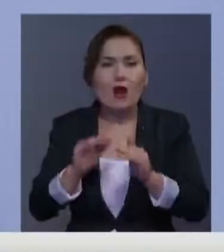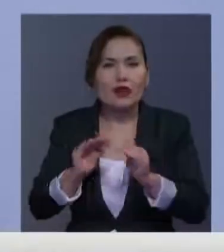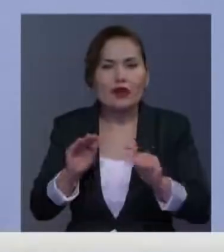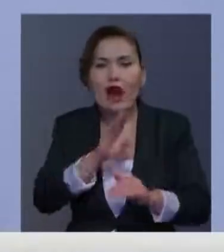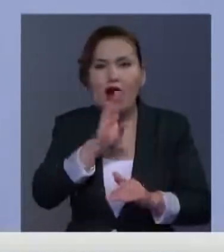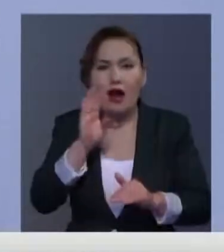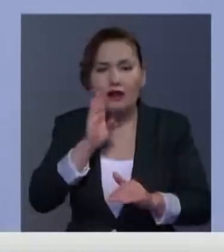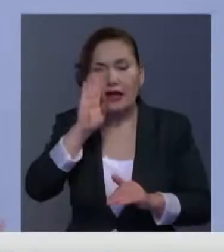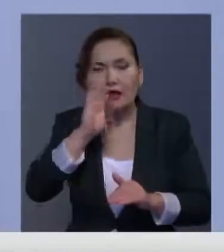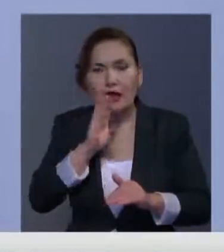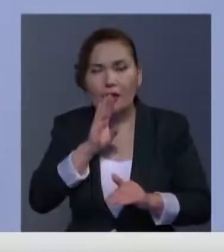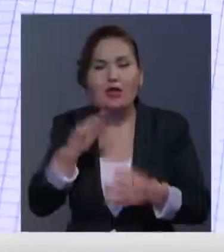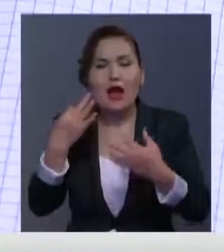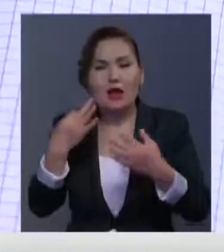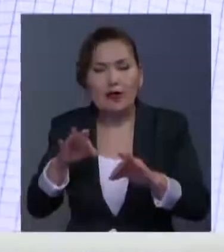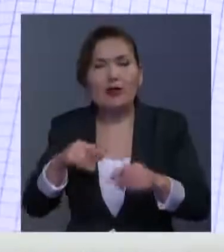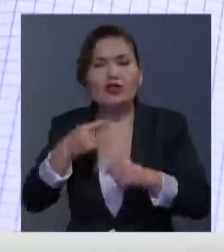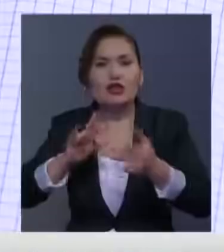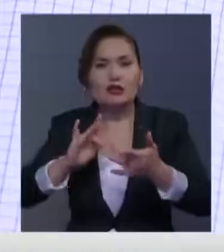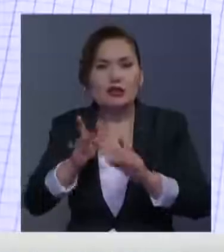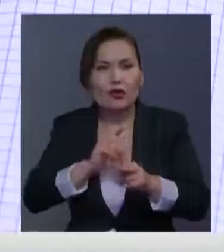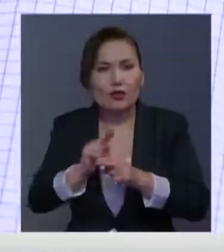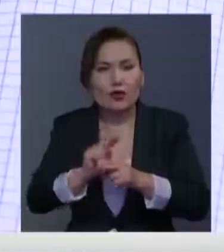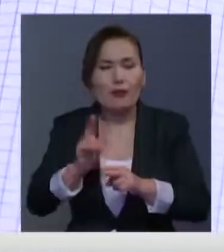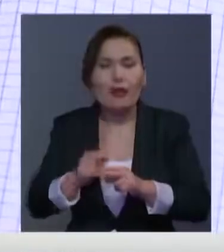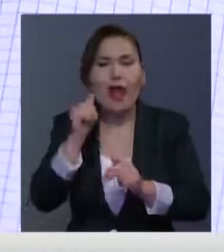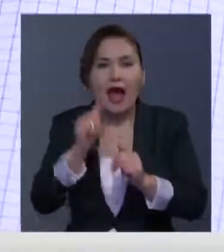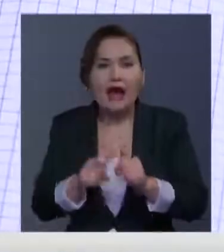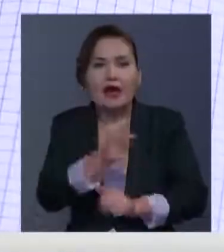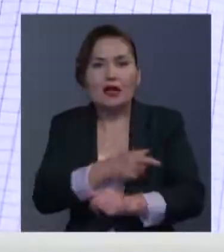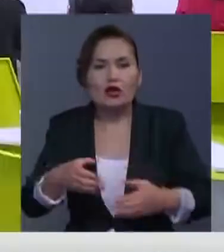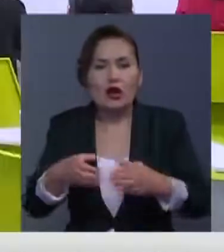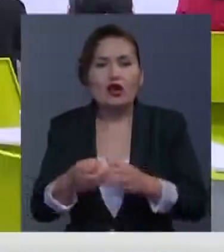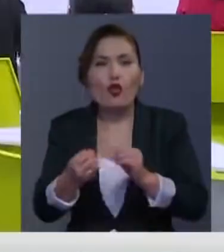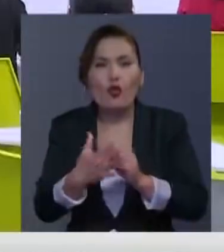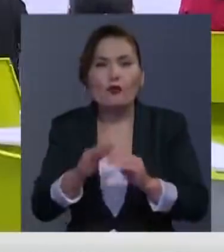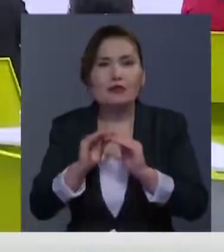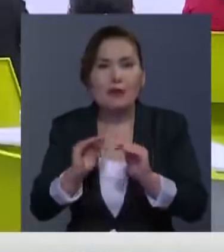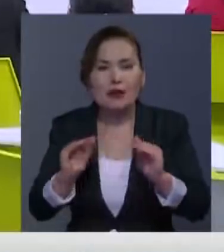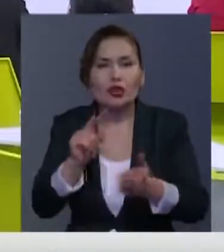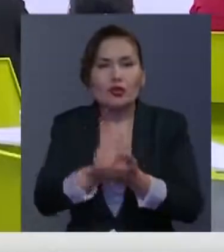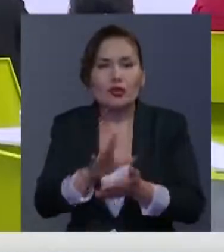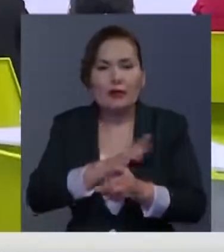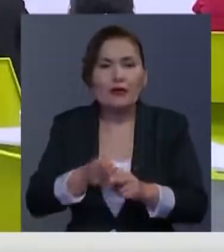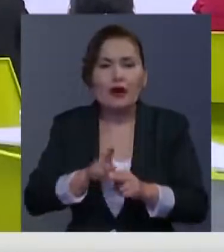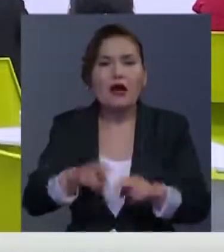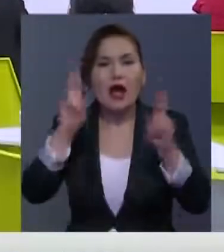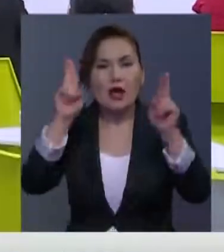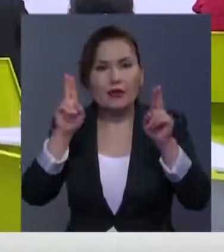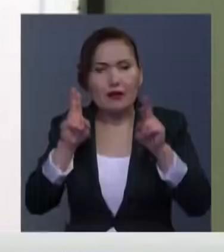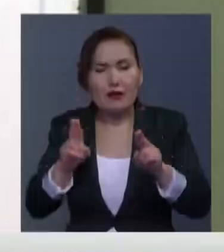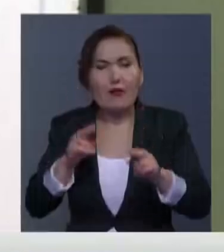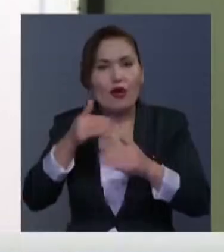рұқсатымен офлайн оқу форматына ауыстырылды. Әр кезекші топтың құрамы 15 баладан аспайды, санитарлық талаптармен